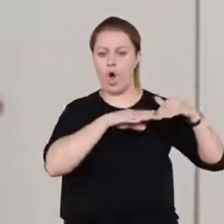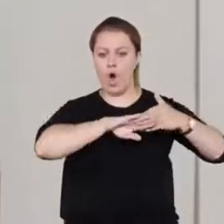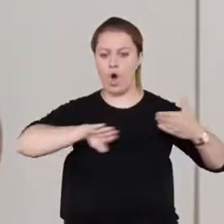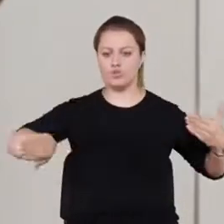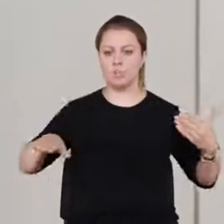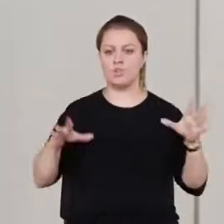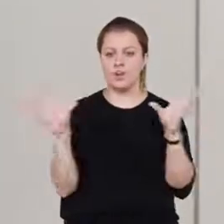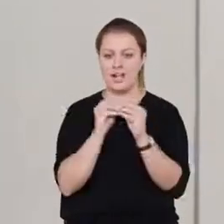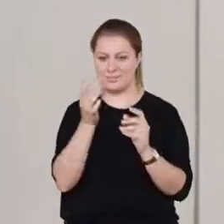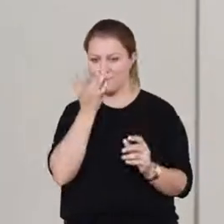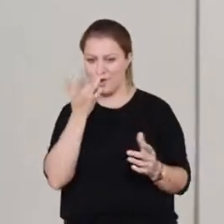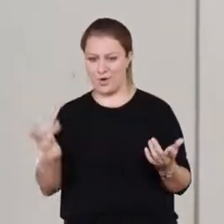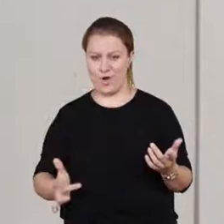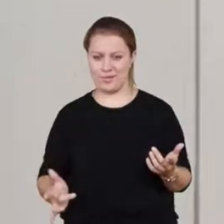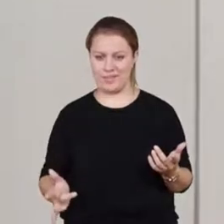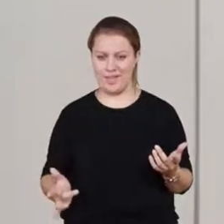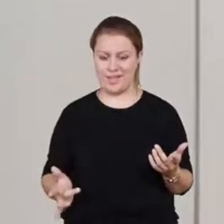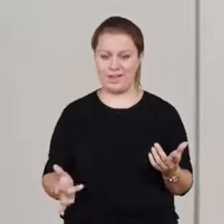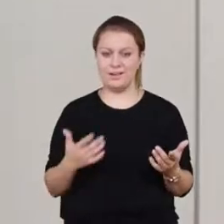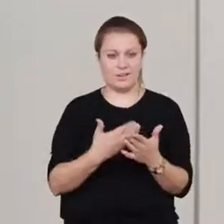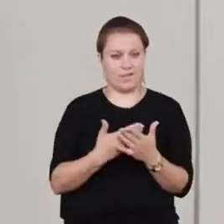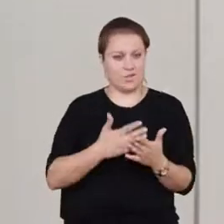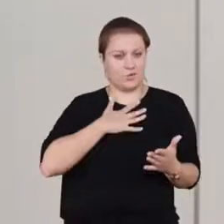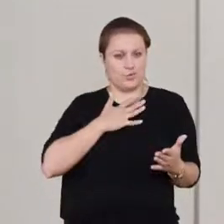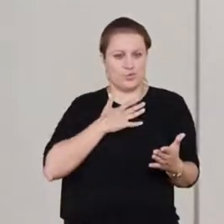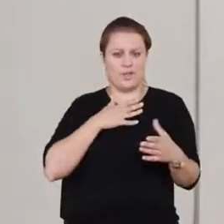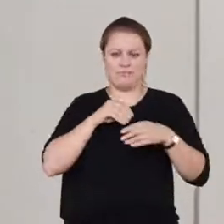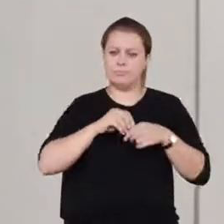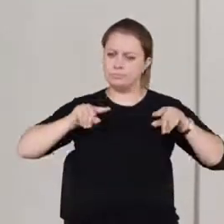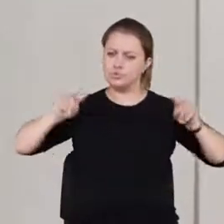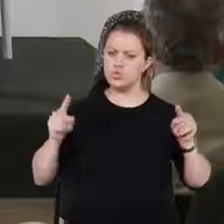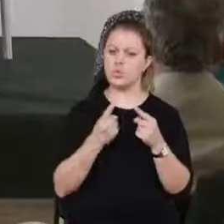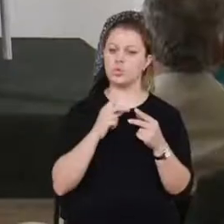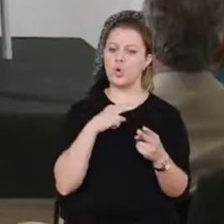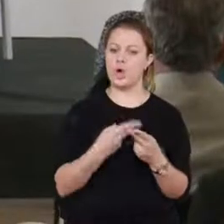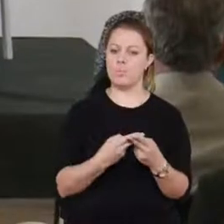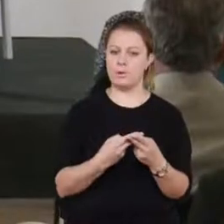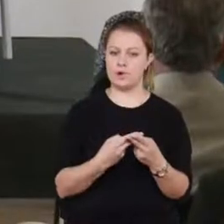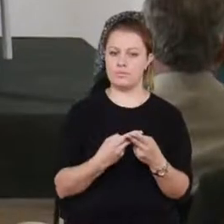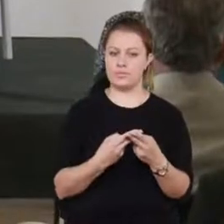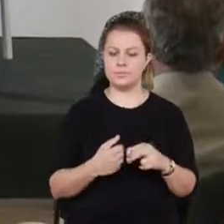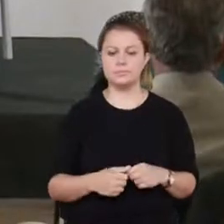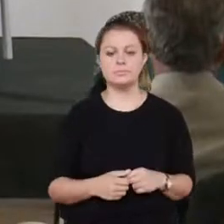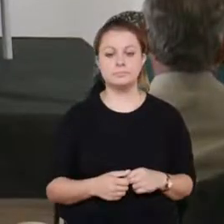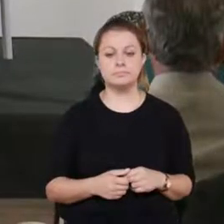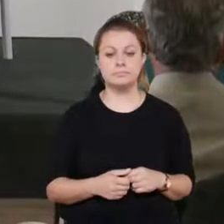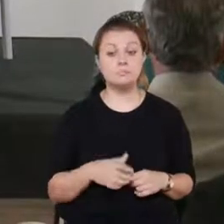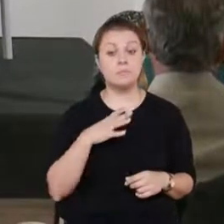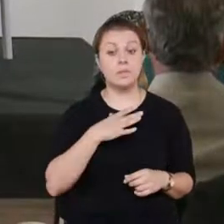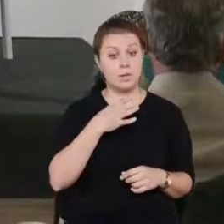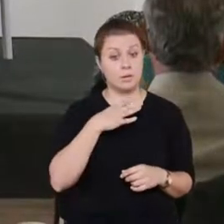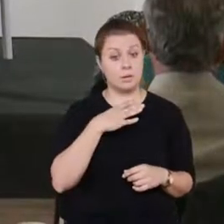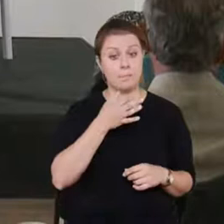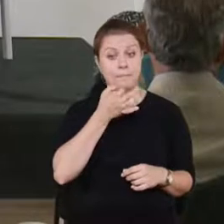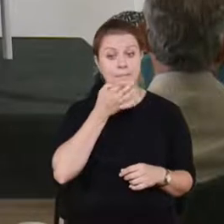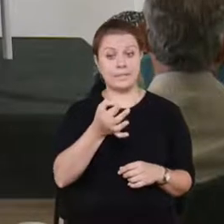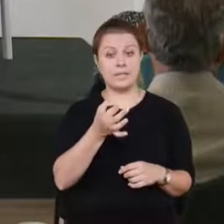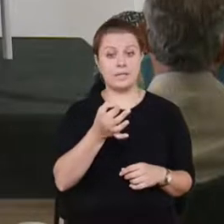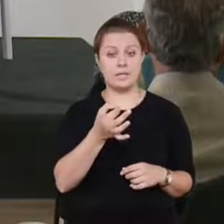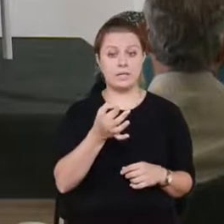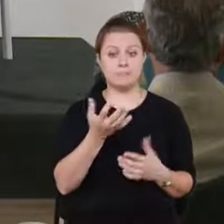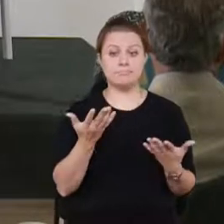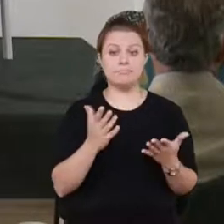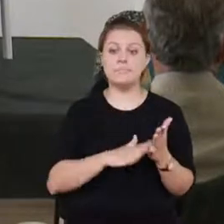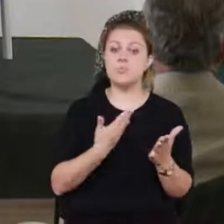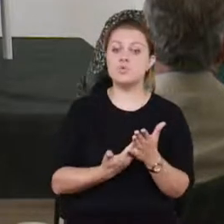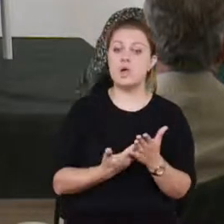Także tak to bym w skrócie na twoje pytanie odpowiedział. Czy była jakakolwiek możliwość, no bo tutaj mamy